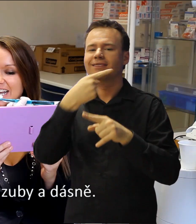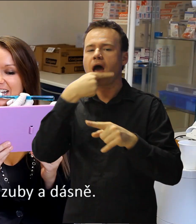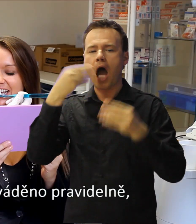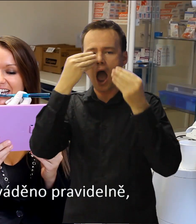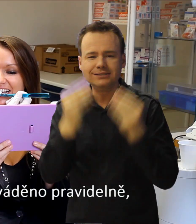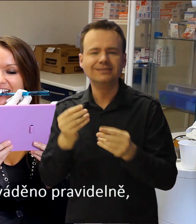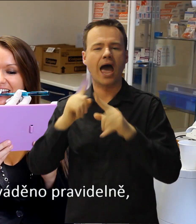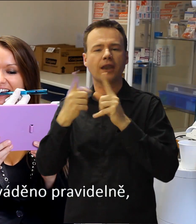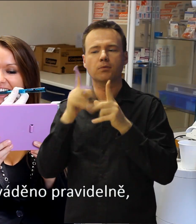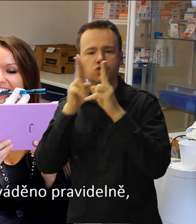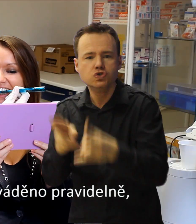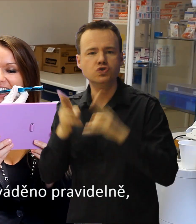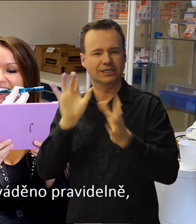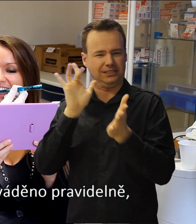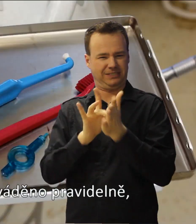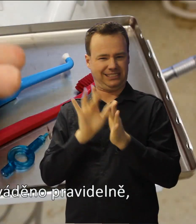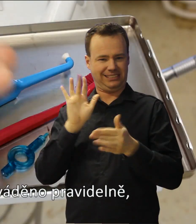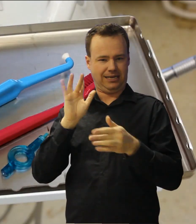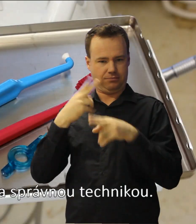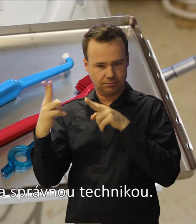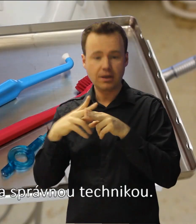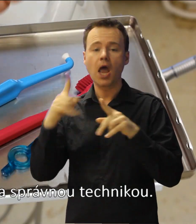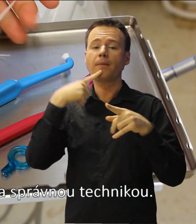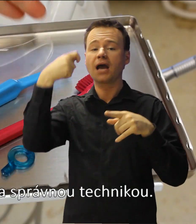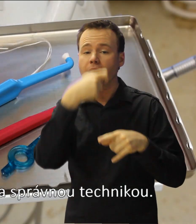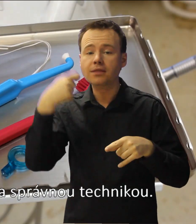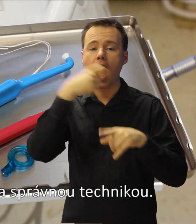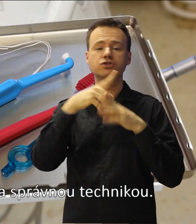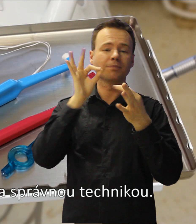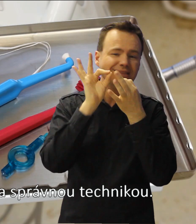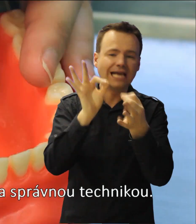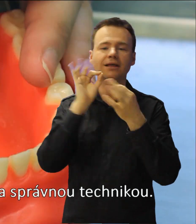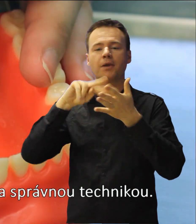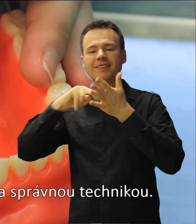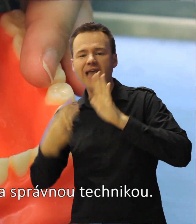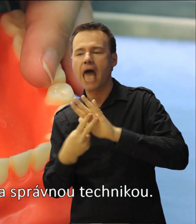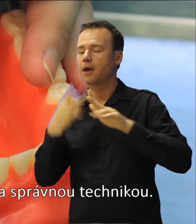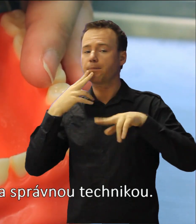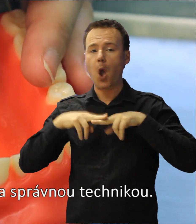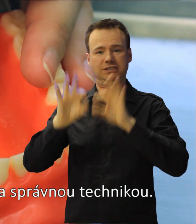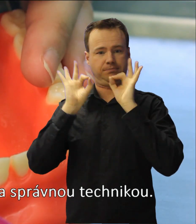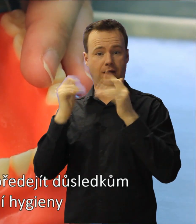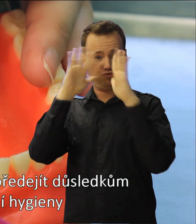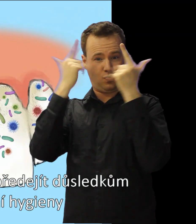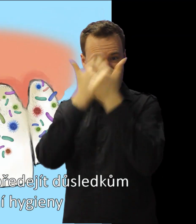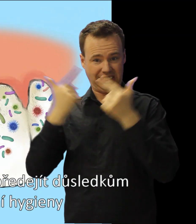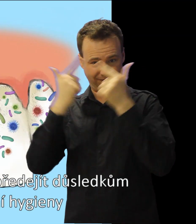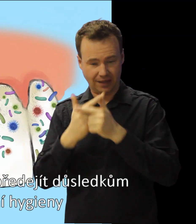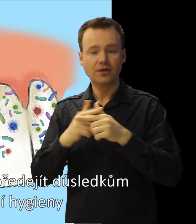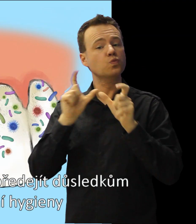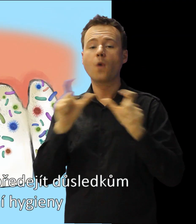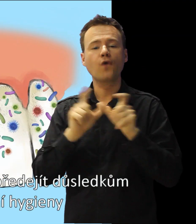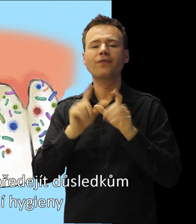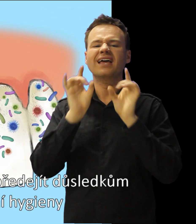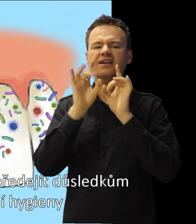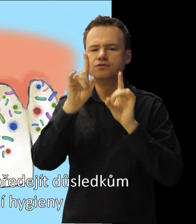dásně. Čištění musí být prováděno pravidelně, správnými pomůckami a správnou technikou. Pouze